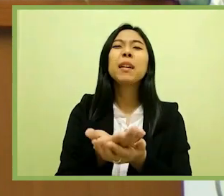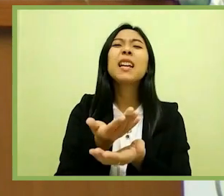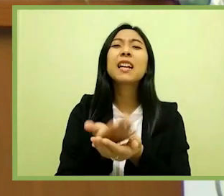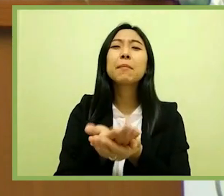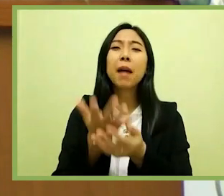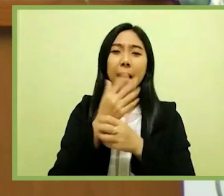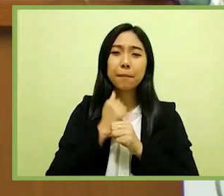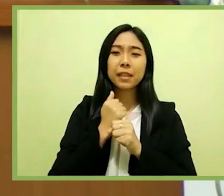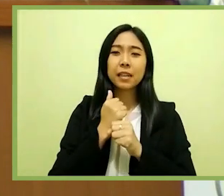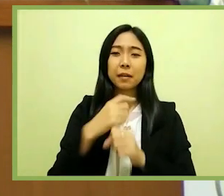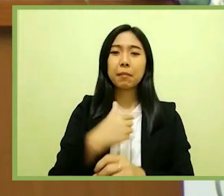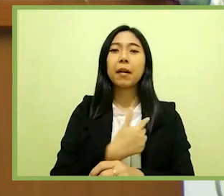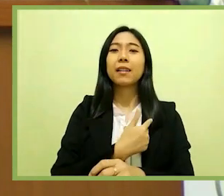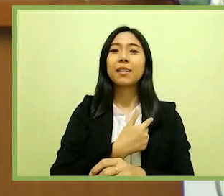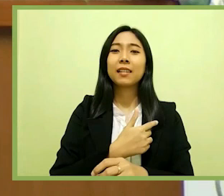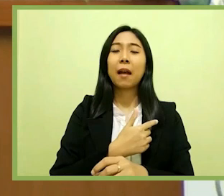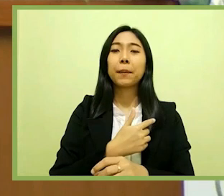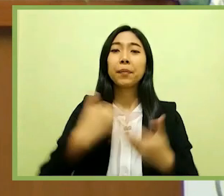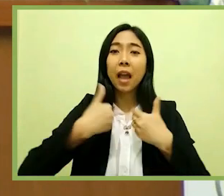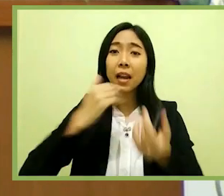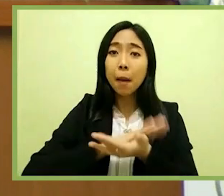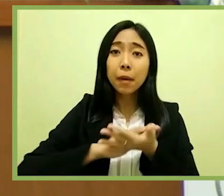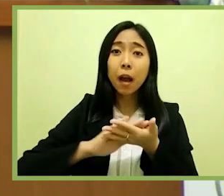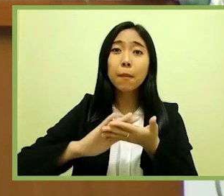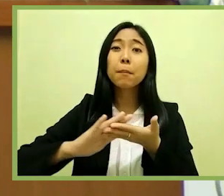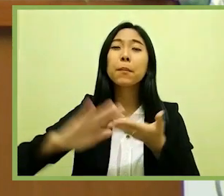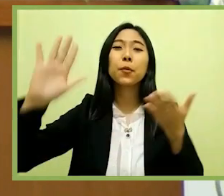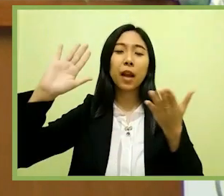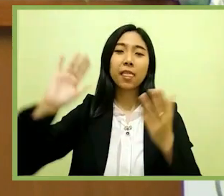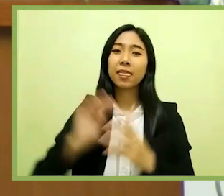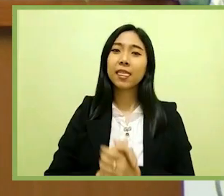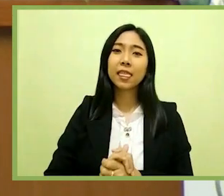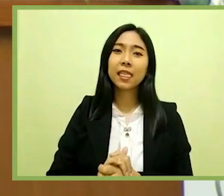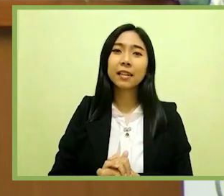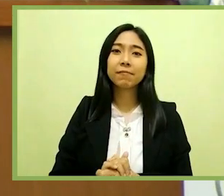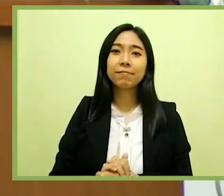sekat serta pengampunan yang begitu total.